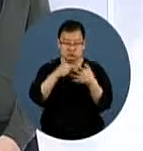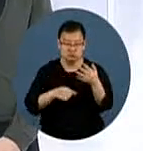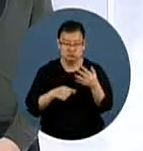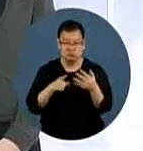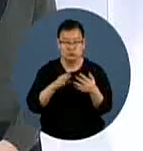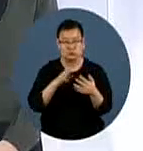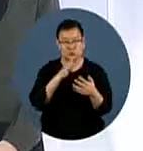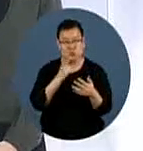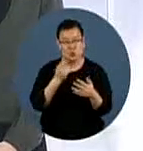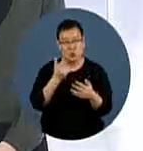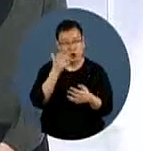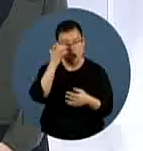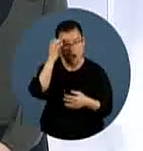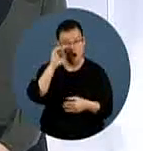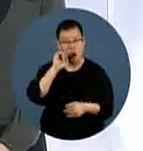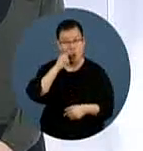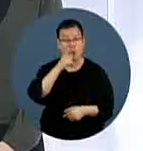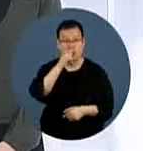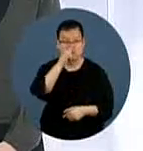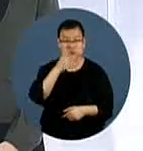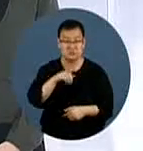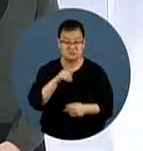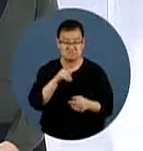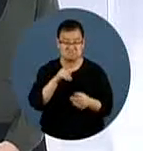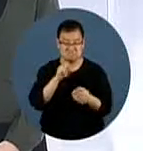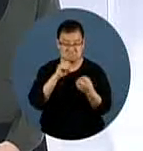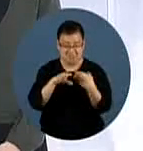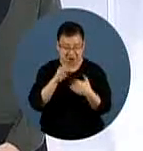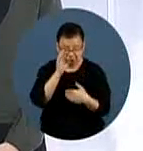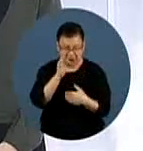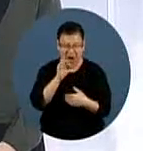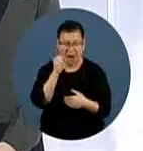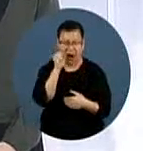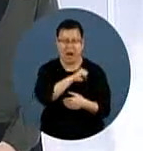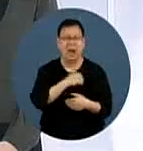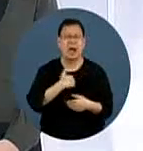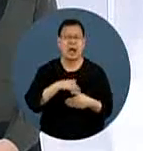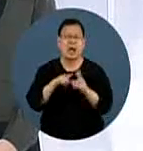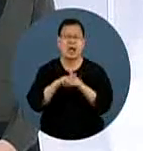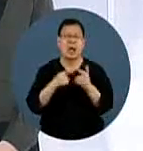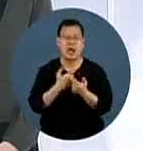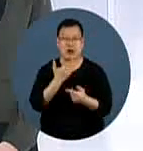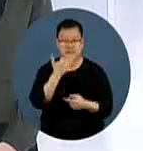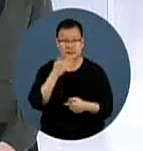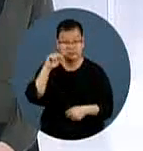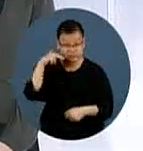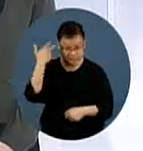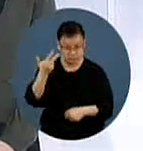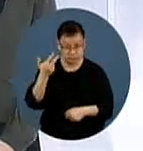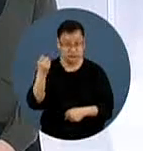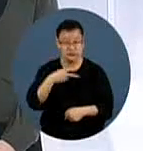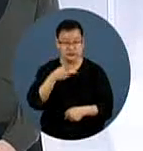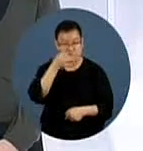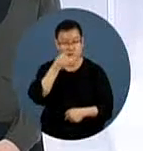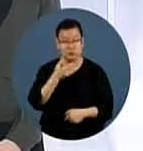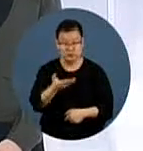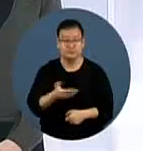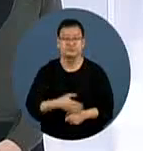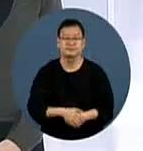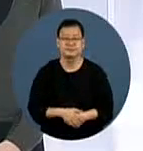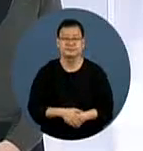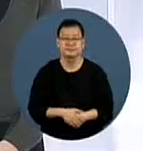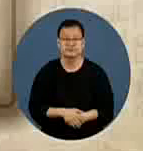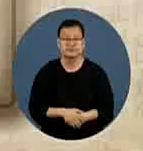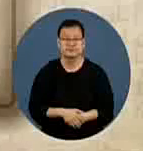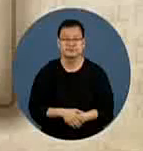좀 까다로웠던 문제인데 뭐 답을 아시면 여러분도 충분히 이해하실 수 있을 것입니다. 네, 다음 주 문제 화면을 통해서